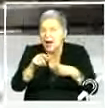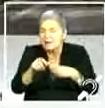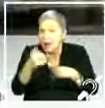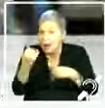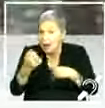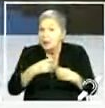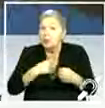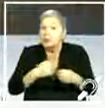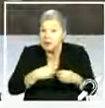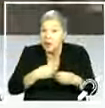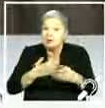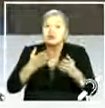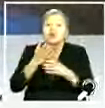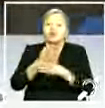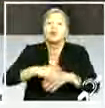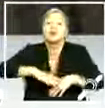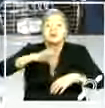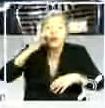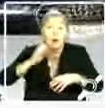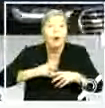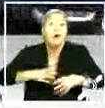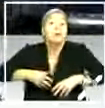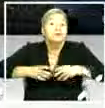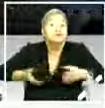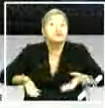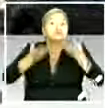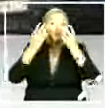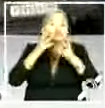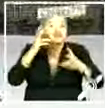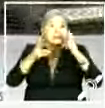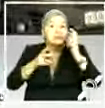ar fi putut degenera în revolte. Din Moscova pentru Telejurnal, Liviu Rea.